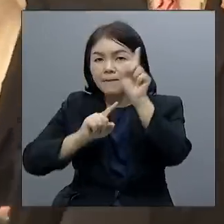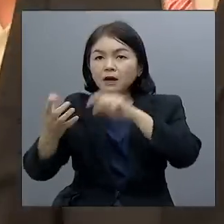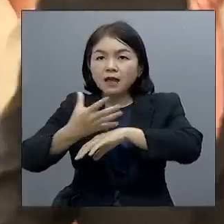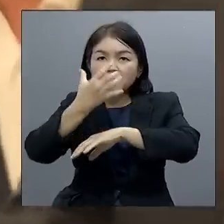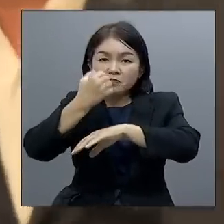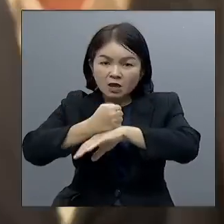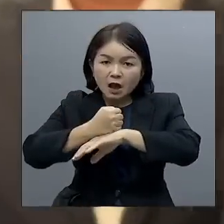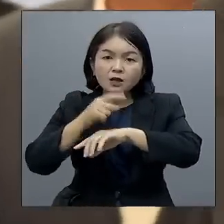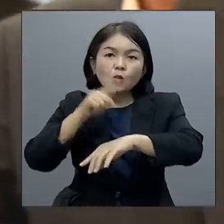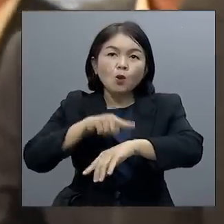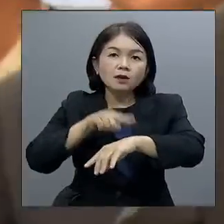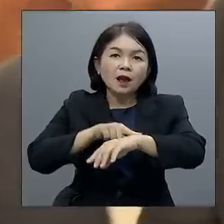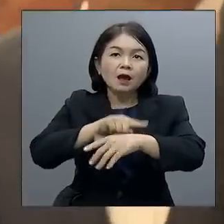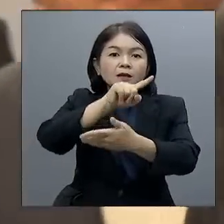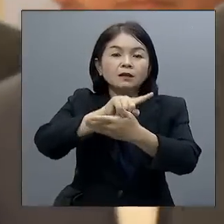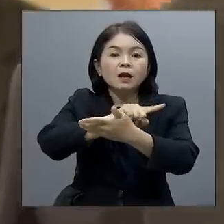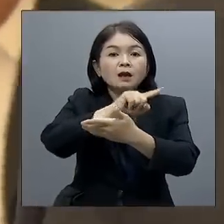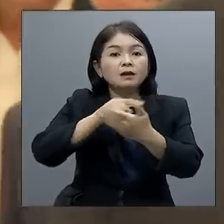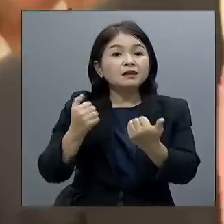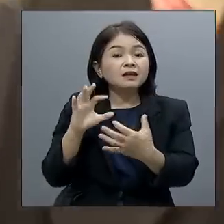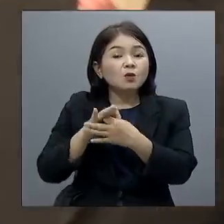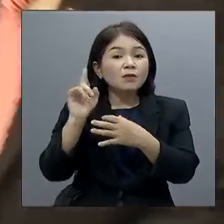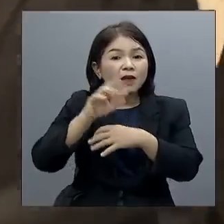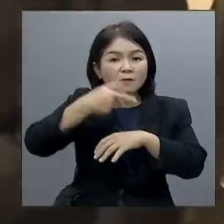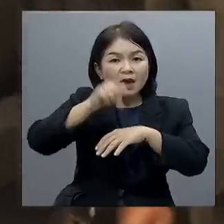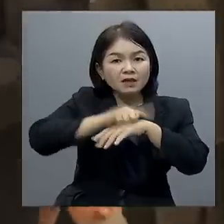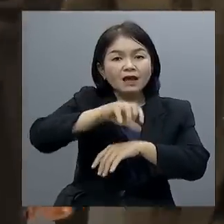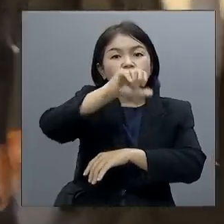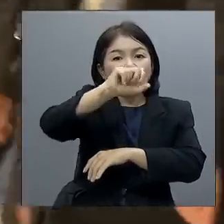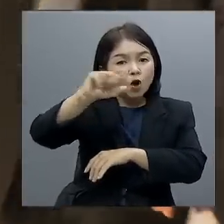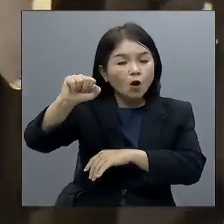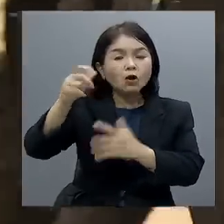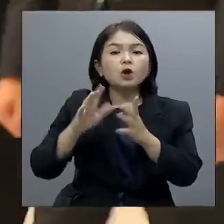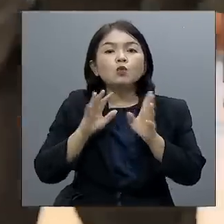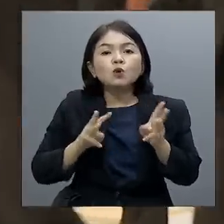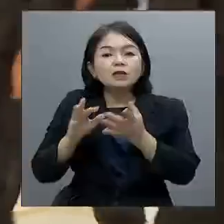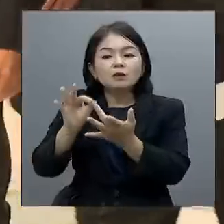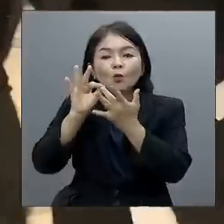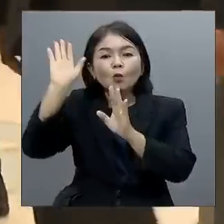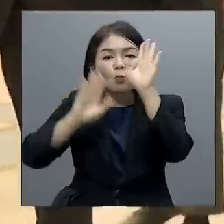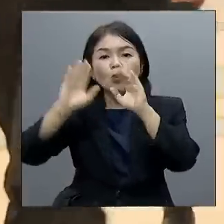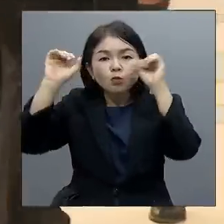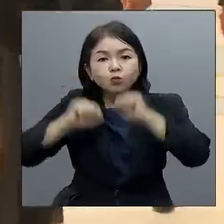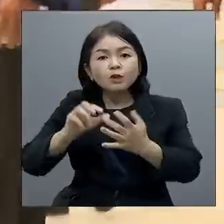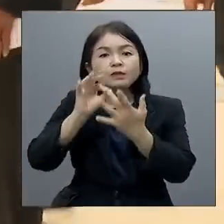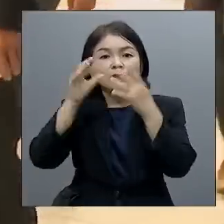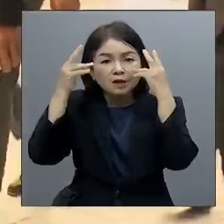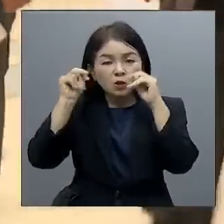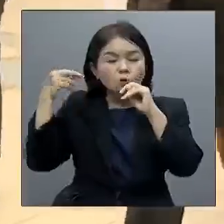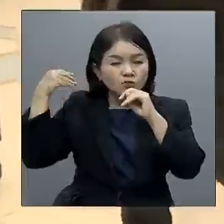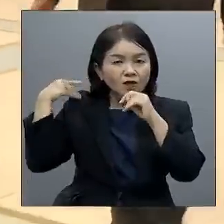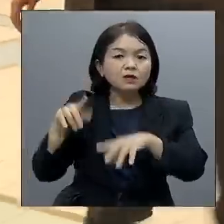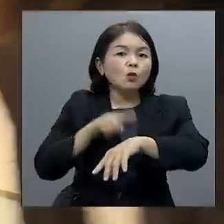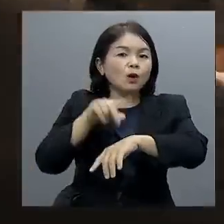ไทม์ไลน์การเลือกตำแหน่งประธานสภาผู้แทนราษฎรรวมถึงแนวทางการโหวตนายกรัฐมนตรีซึ่งก่อนหน้านี้มีกำหนด